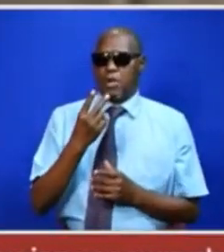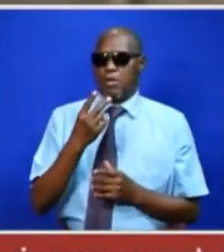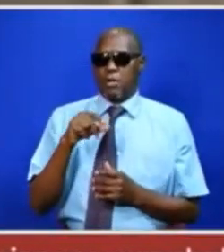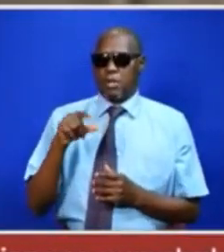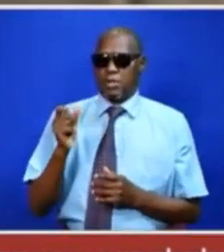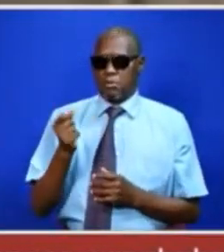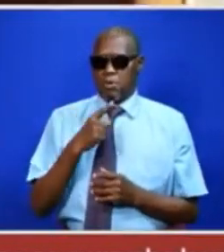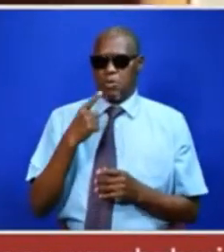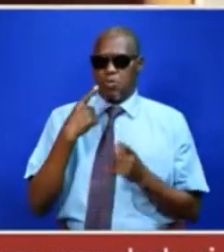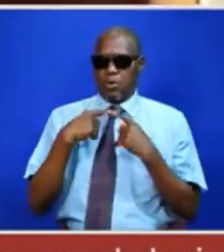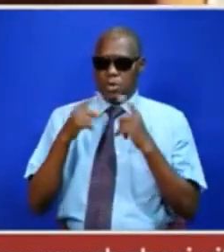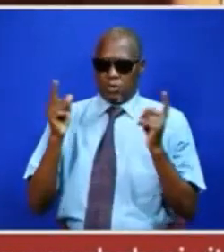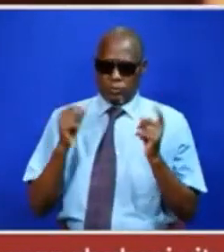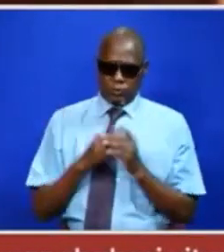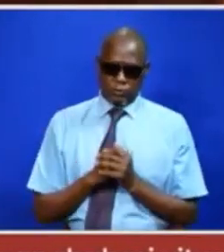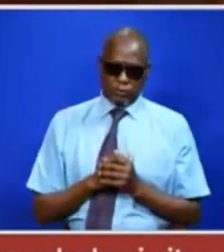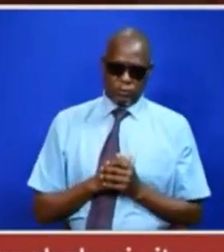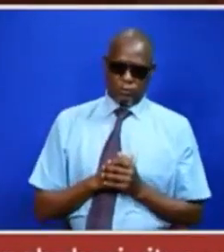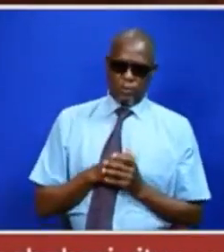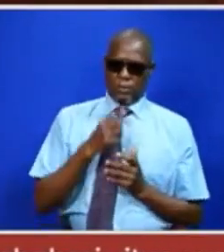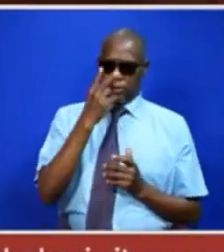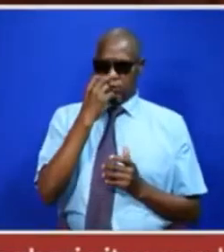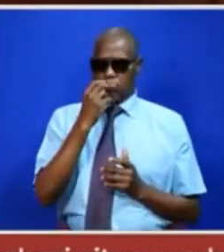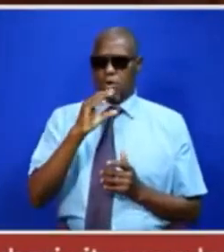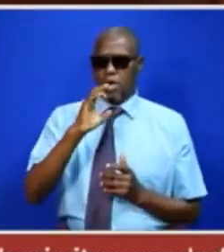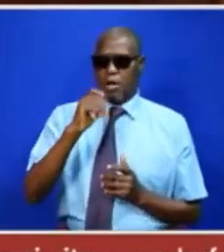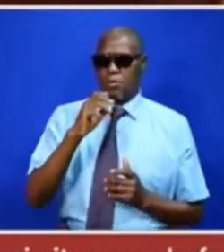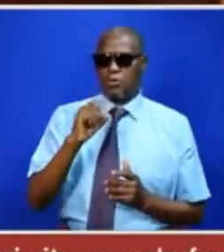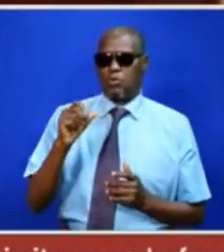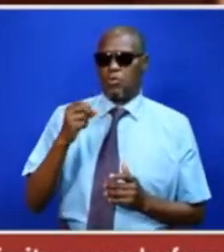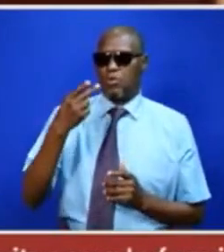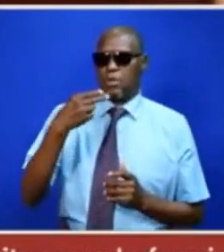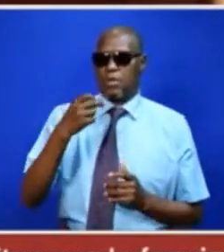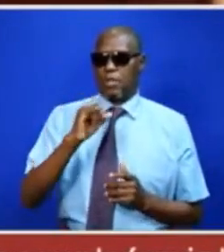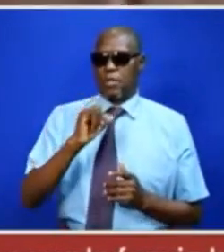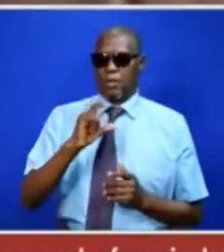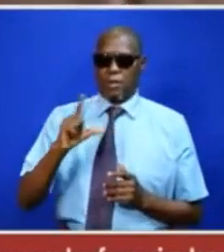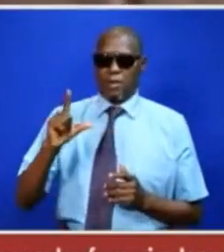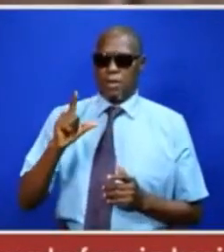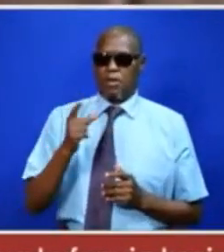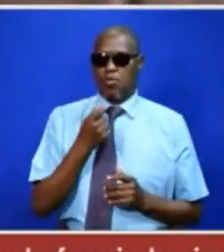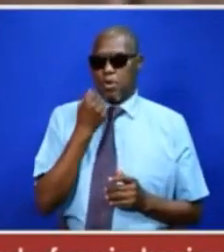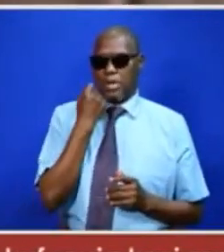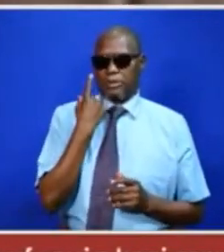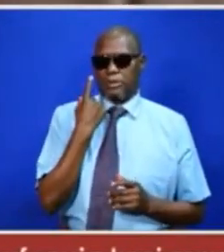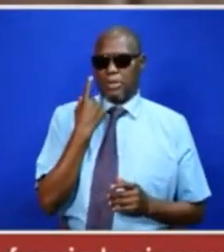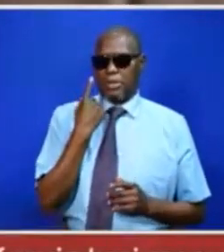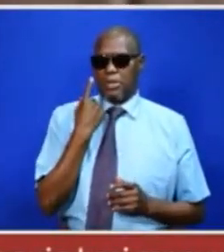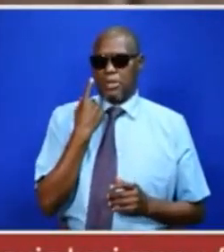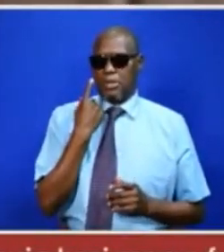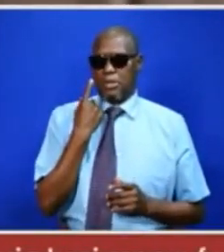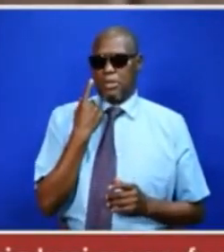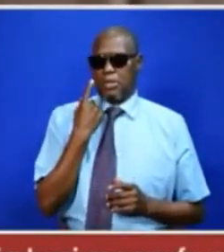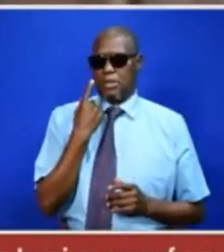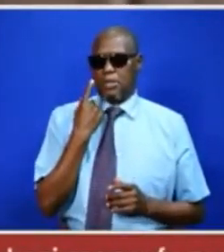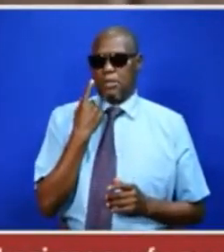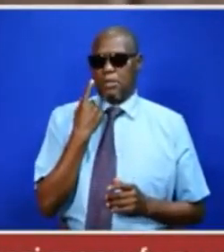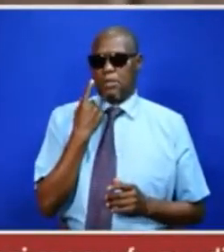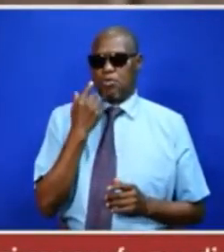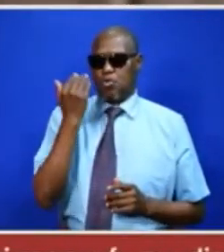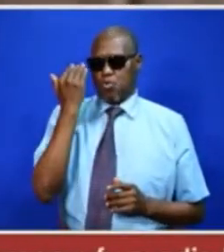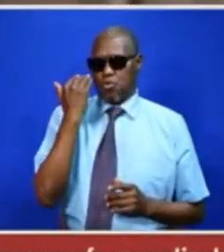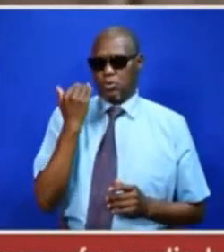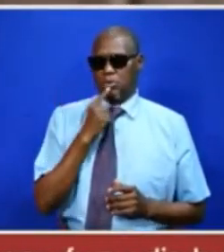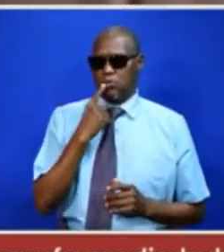be held at Capitol Hill. Abraham Mwangi, umeelewa maombi ya kiongozi wa mashtaka